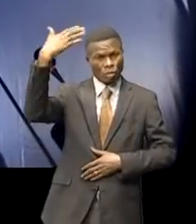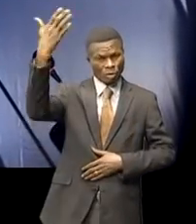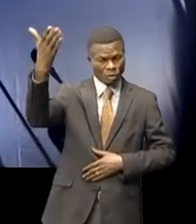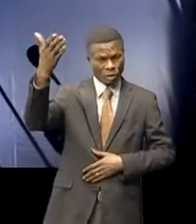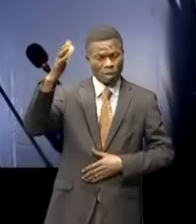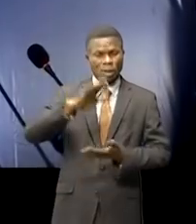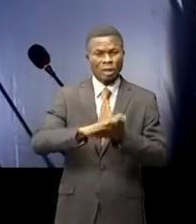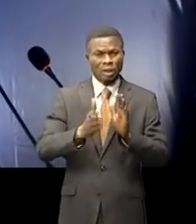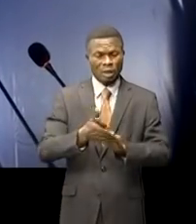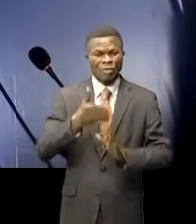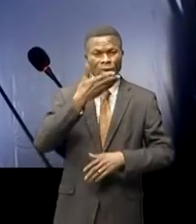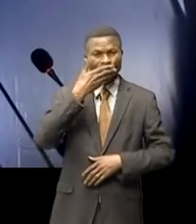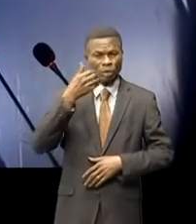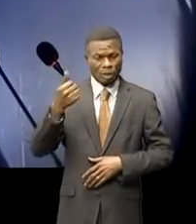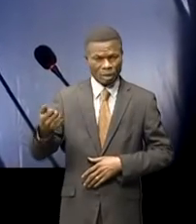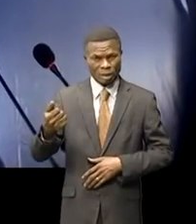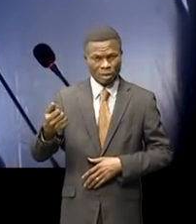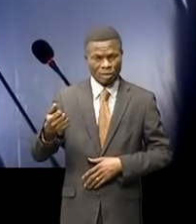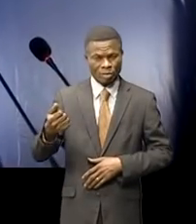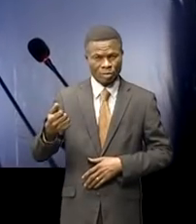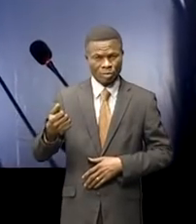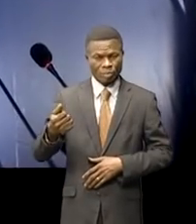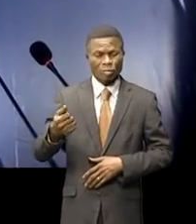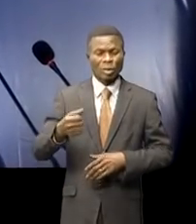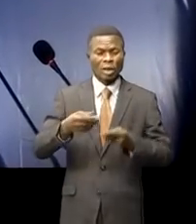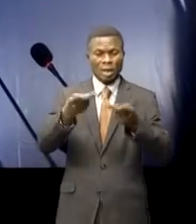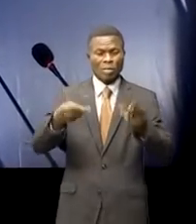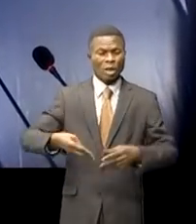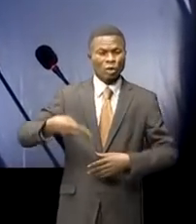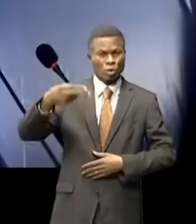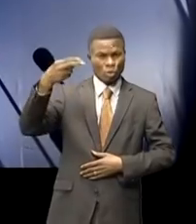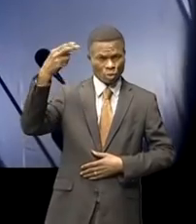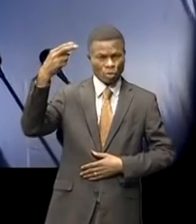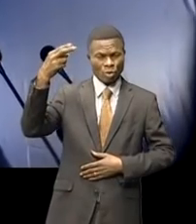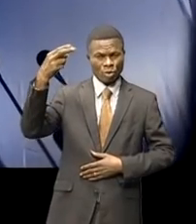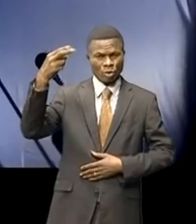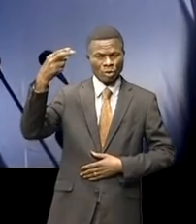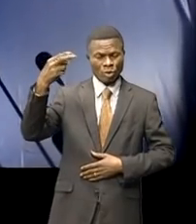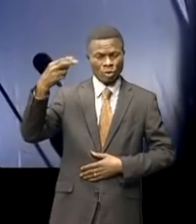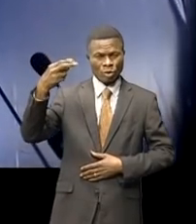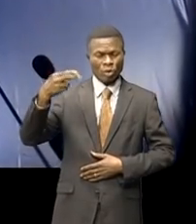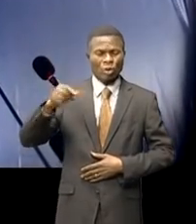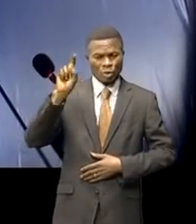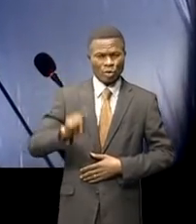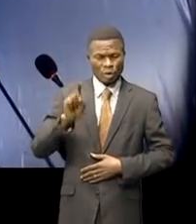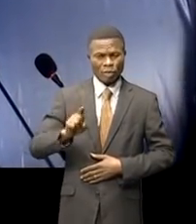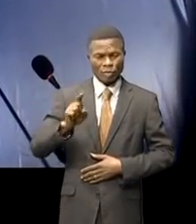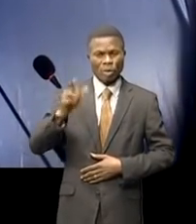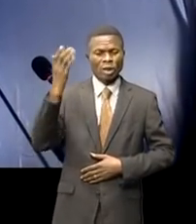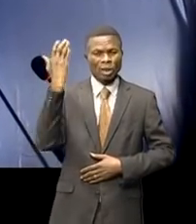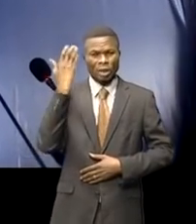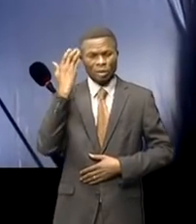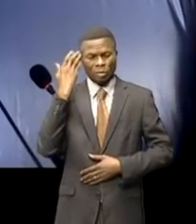mérite son rang il lui faut des hommes et des femmes